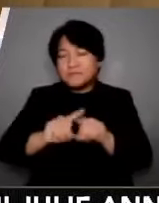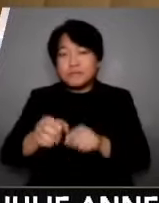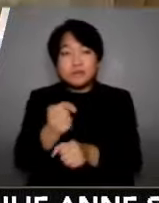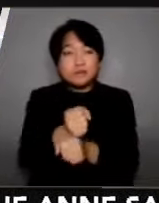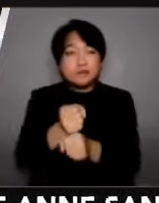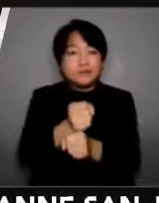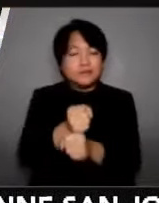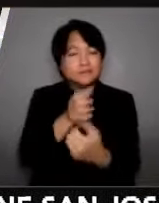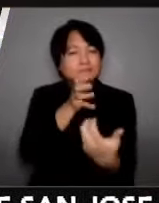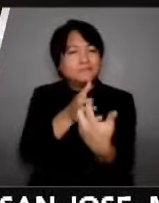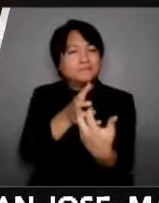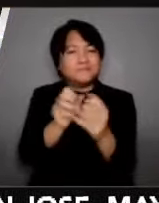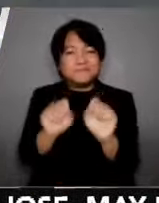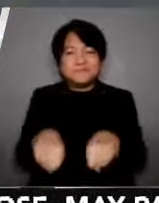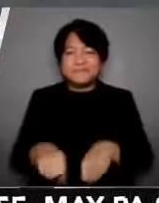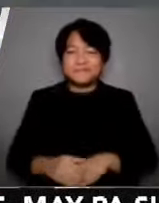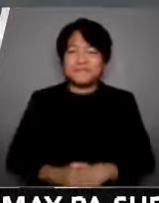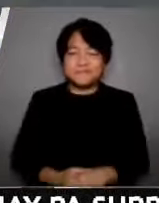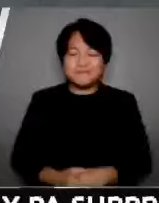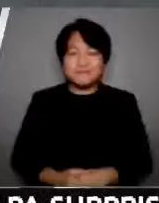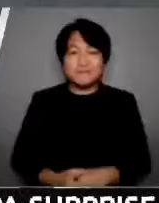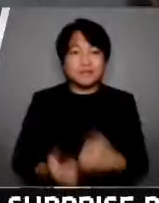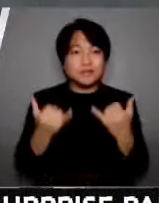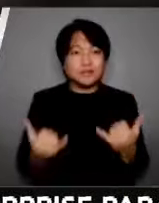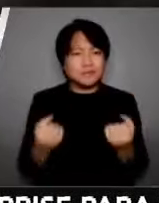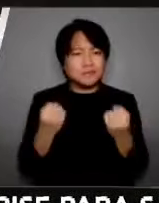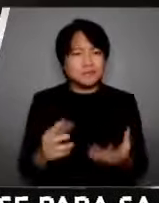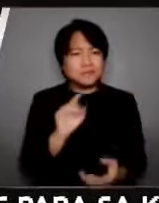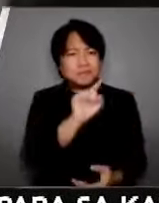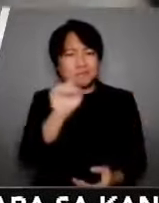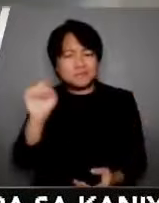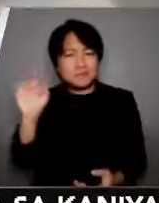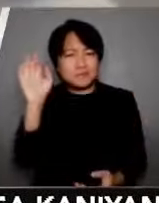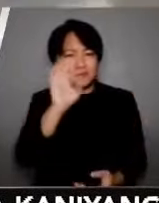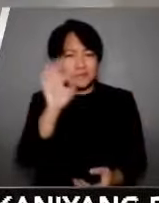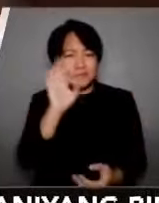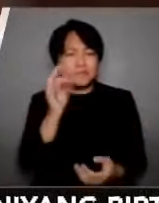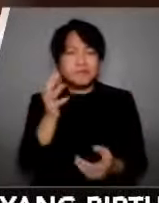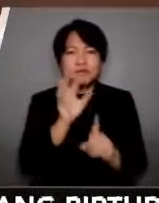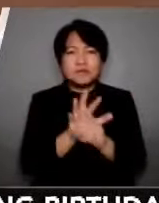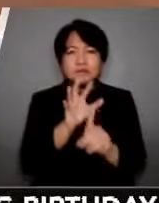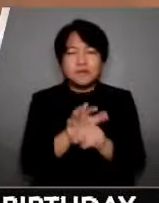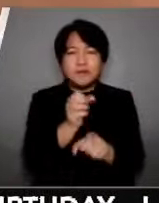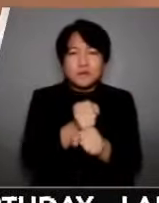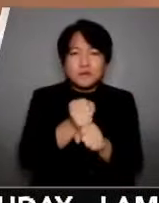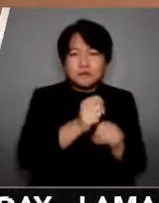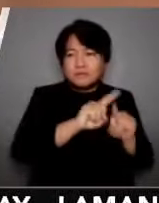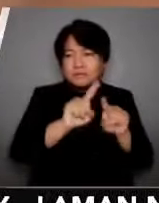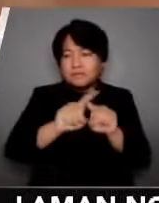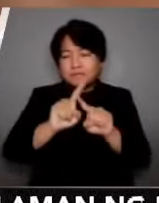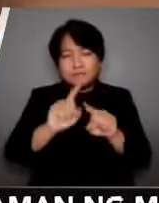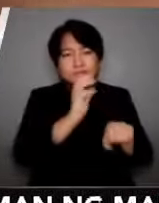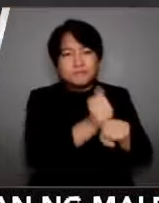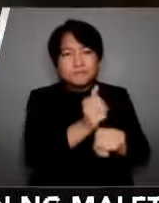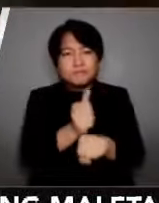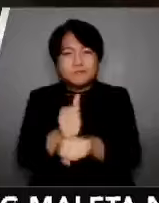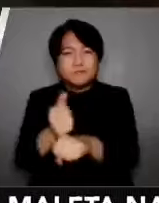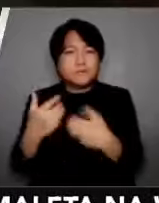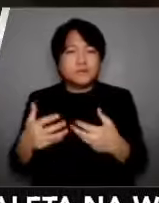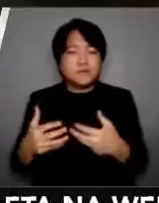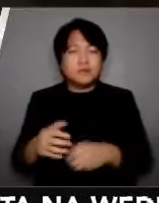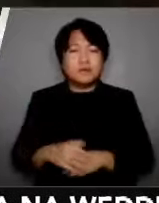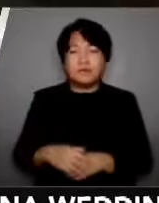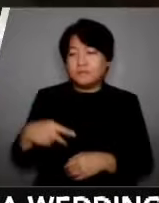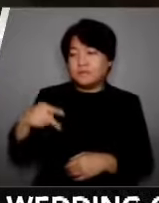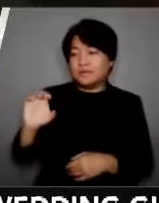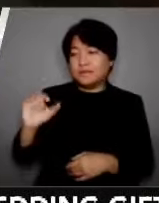inyo. Dumarami ng araw ang coffee drinker at iba't ibang klase ng coffee shops ayon sa Philippine Coffee Guild o PCG. Ang